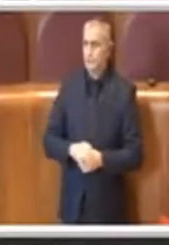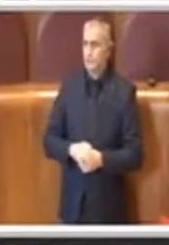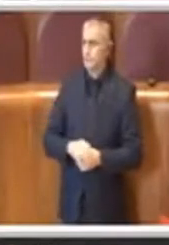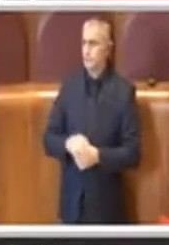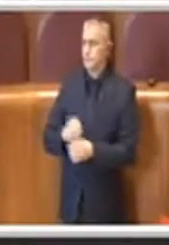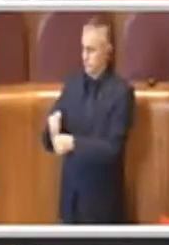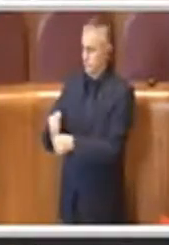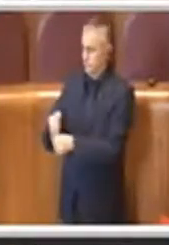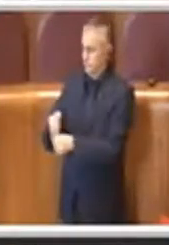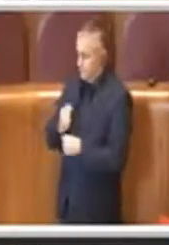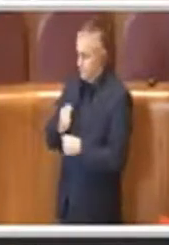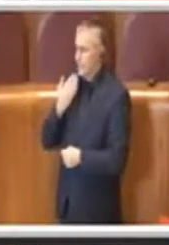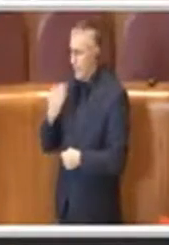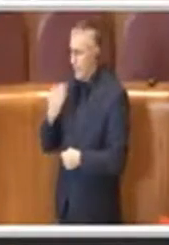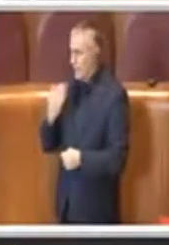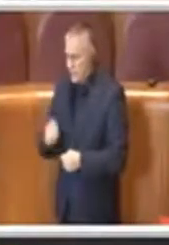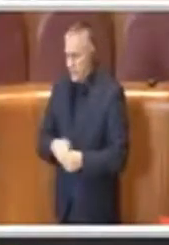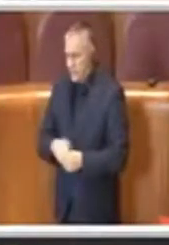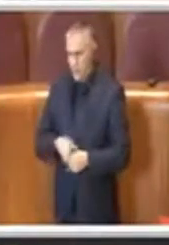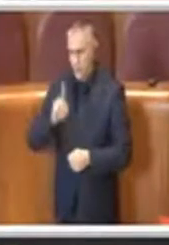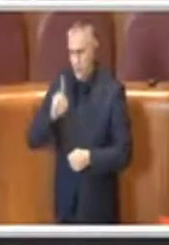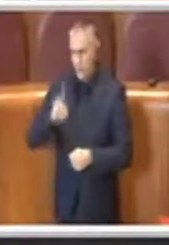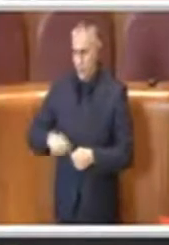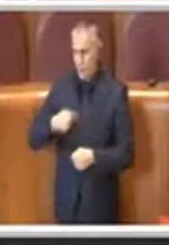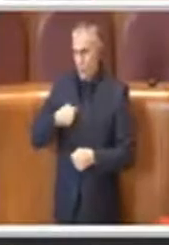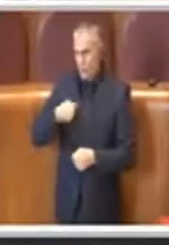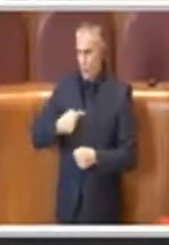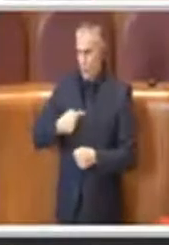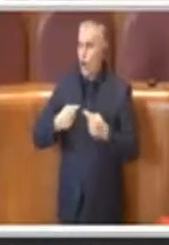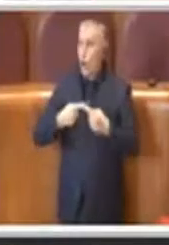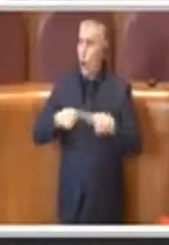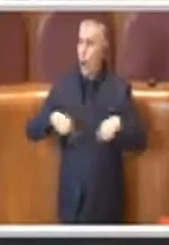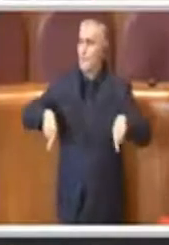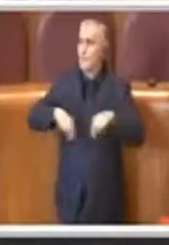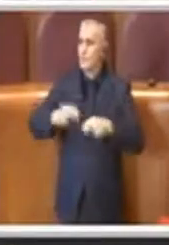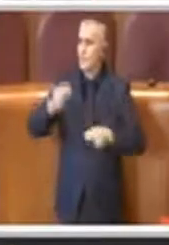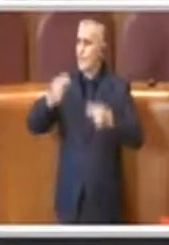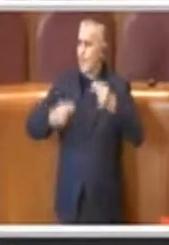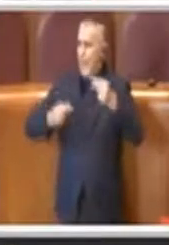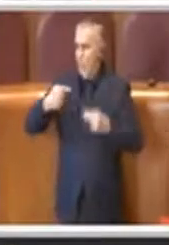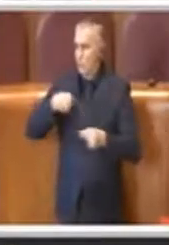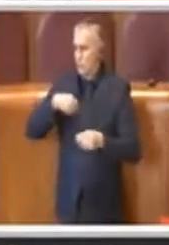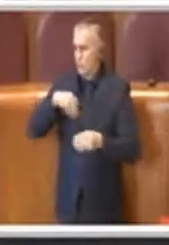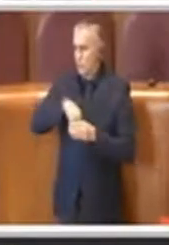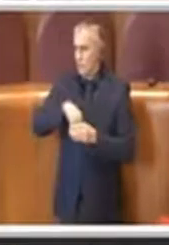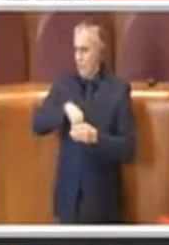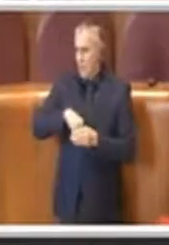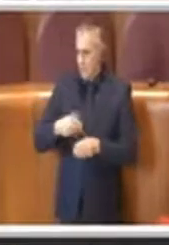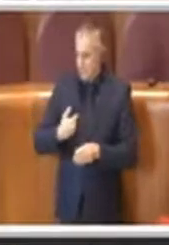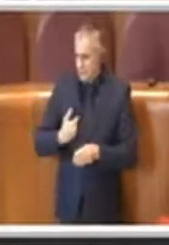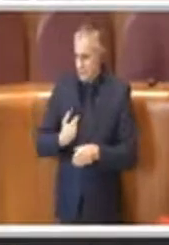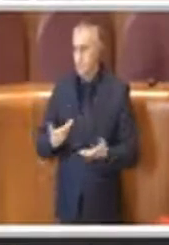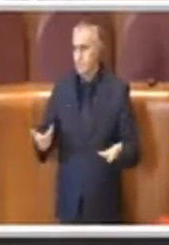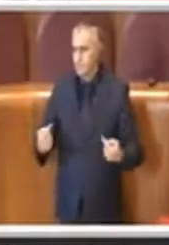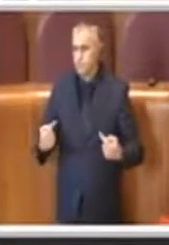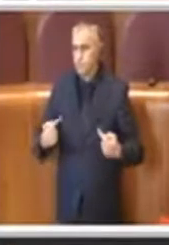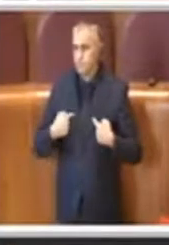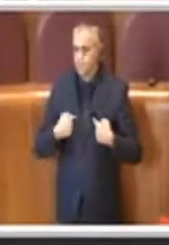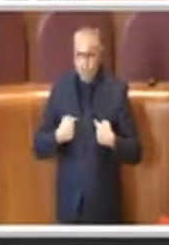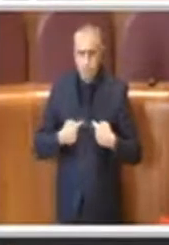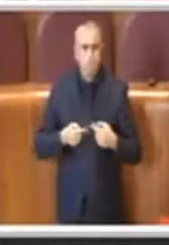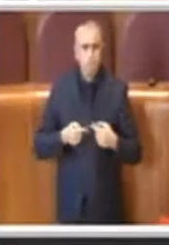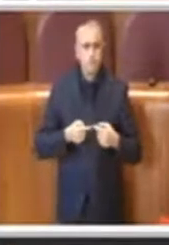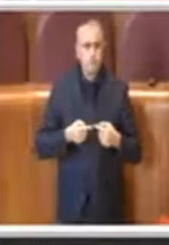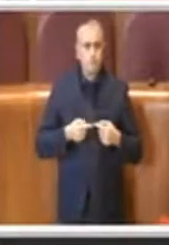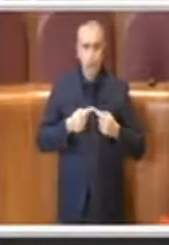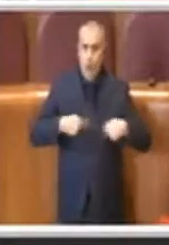Grazie Presidente, anch'io sono membro della Commissione Bilancio e sicuramente ho ascoltato in